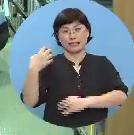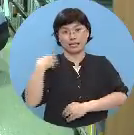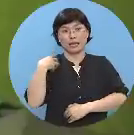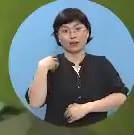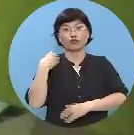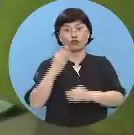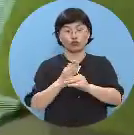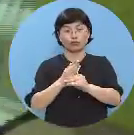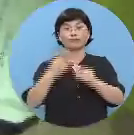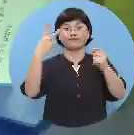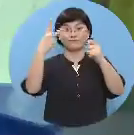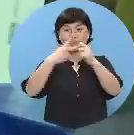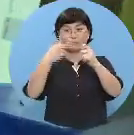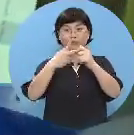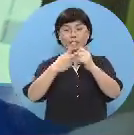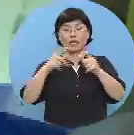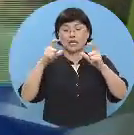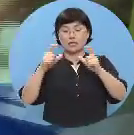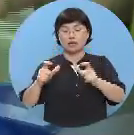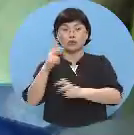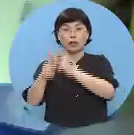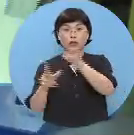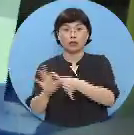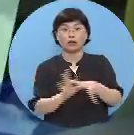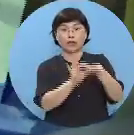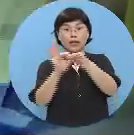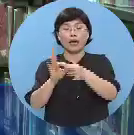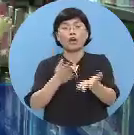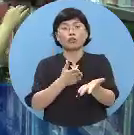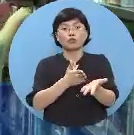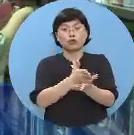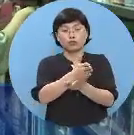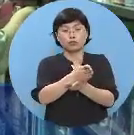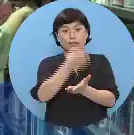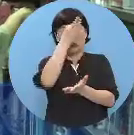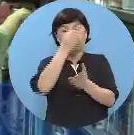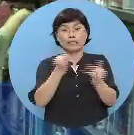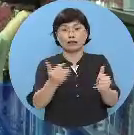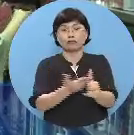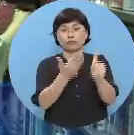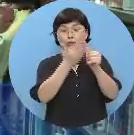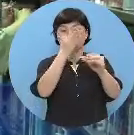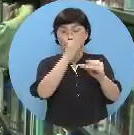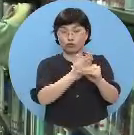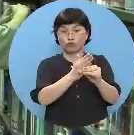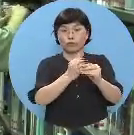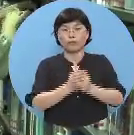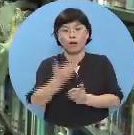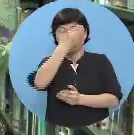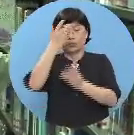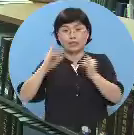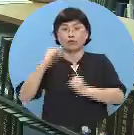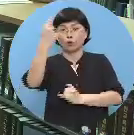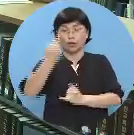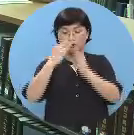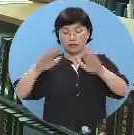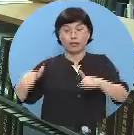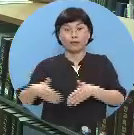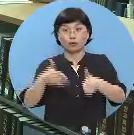것입니다. 두 번째는 지역산업과 연계된 전문기술 인력을 양성하는 것인데 청년이 돌아오는